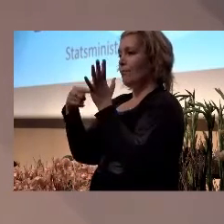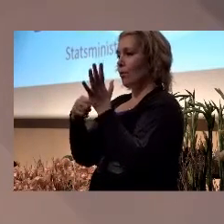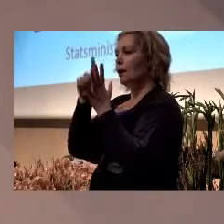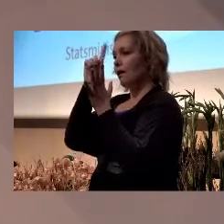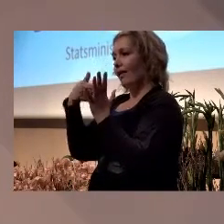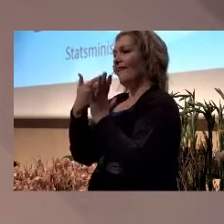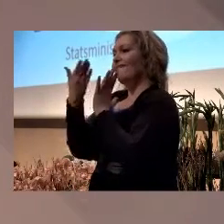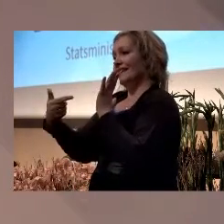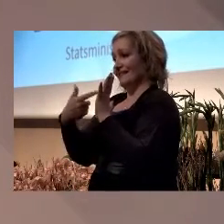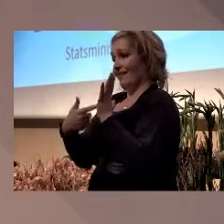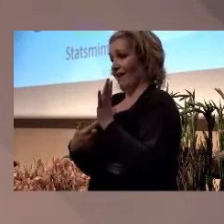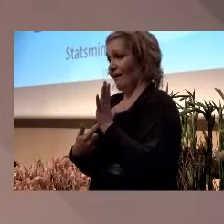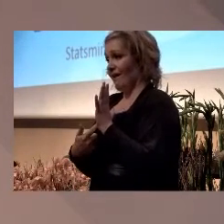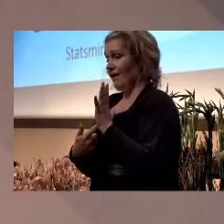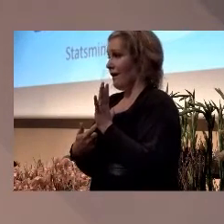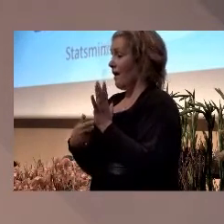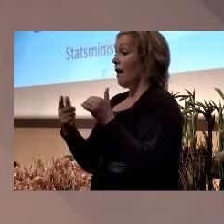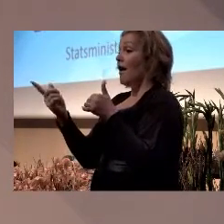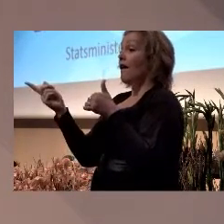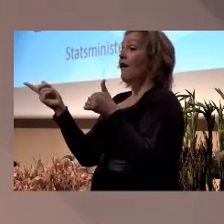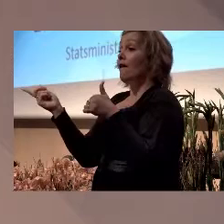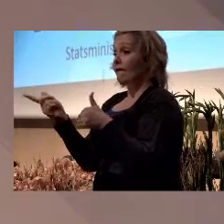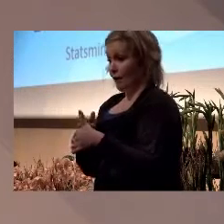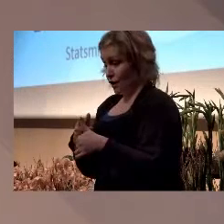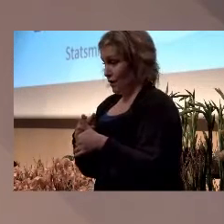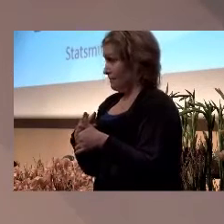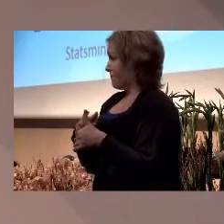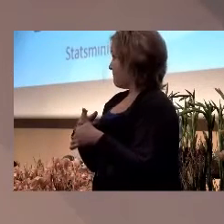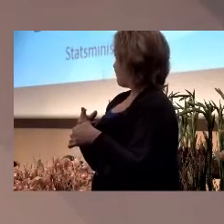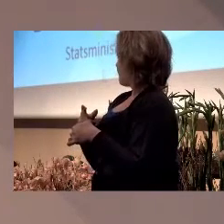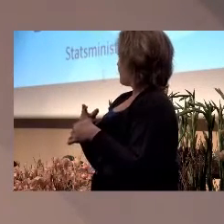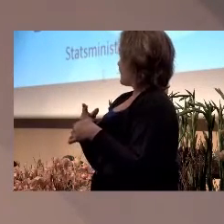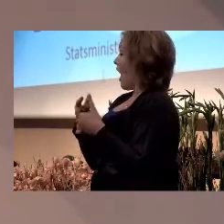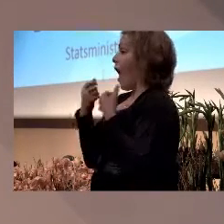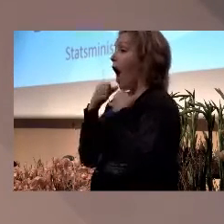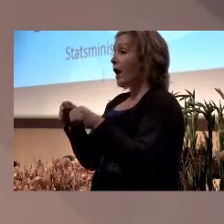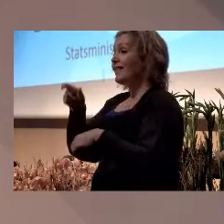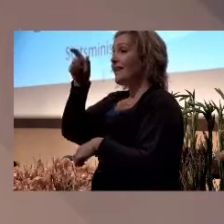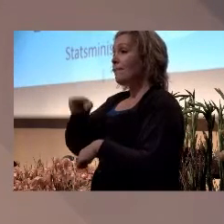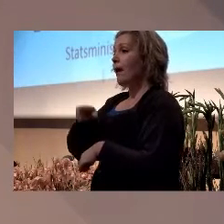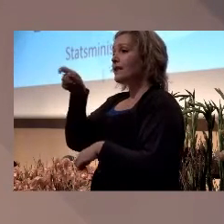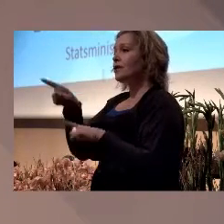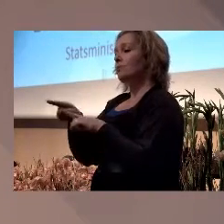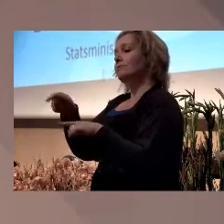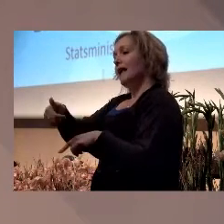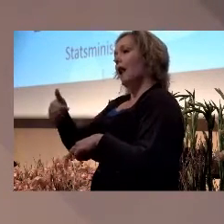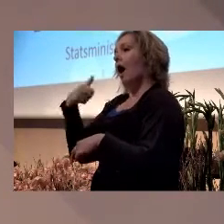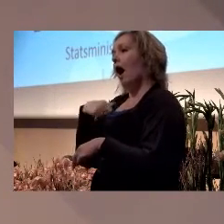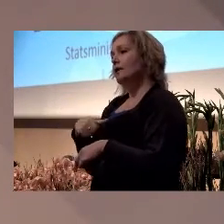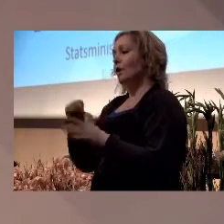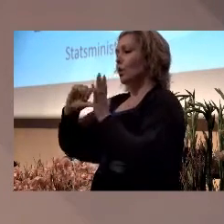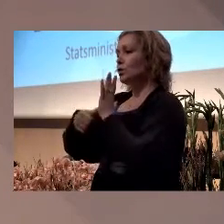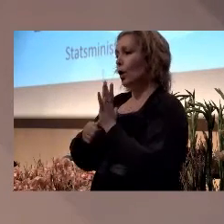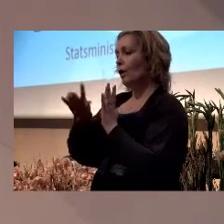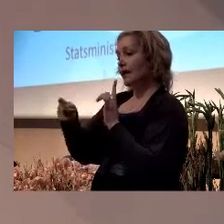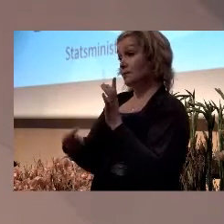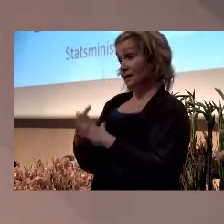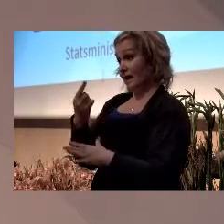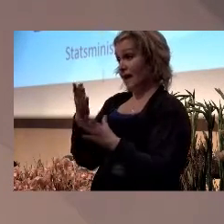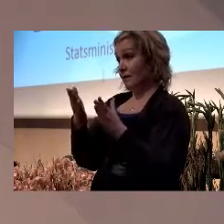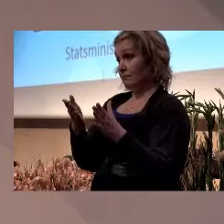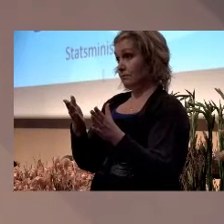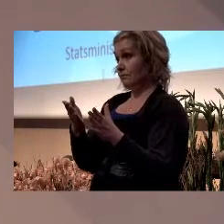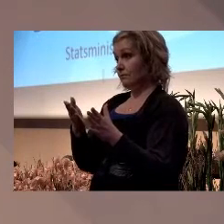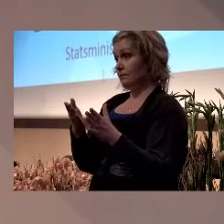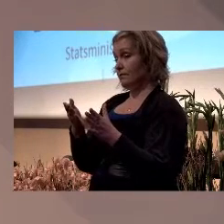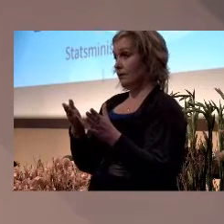vise dette. For det første, at aktive pasienter som tar ansvar og har kontroll over det som skjer, er